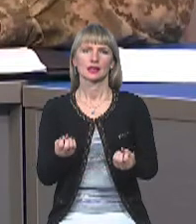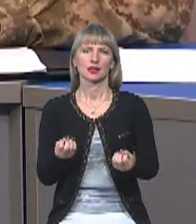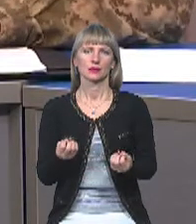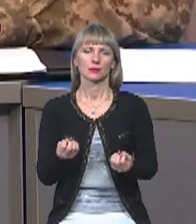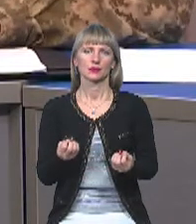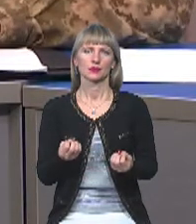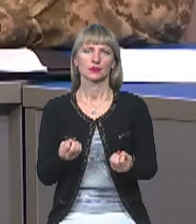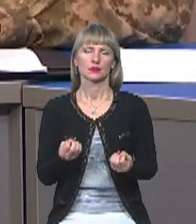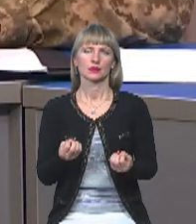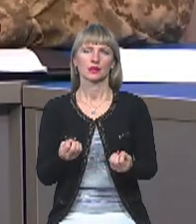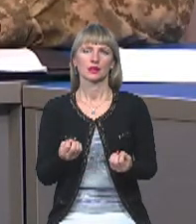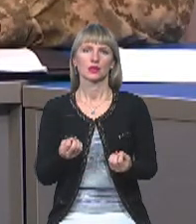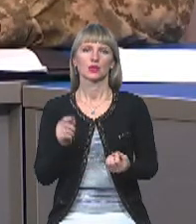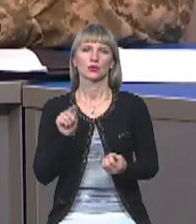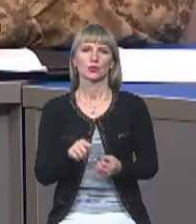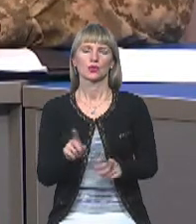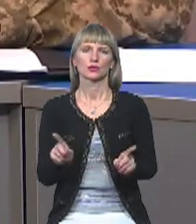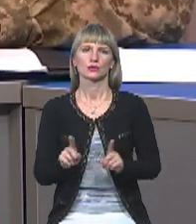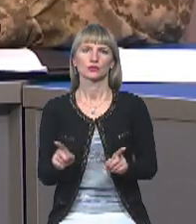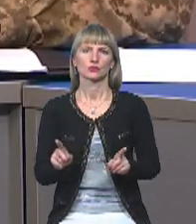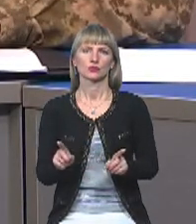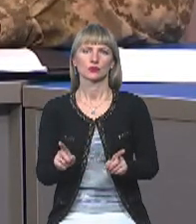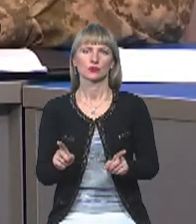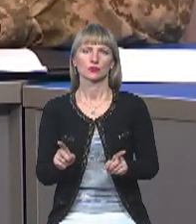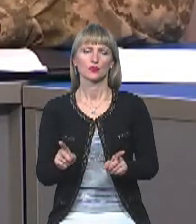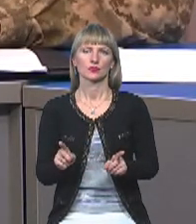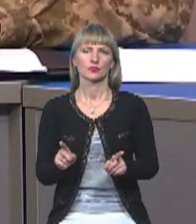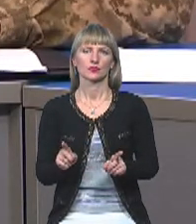так, перепрошую, крім того, що